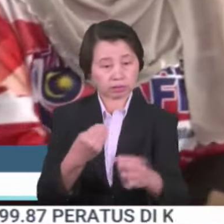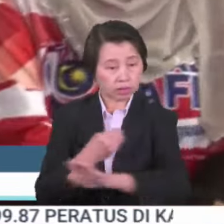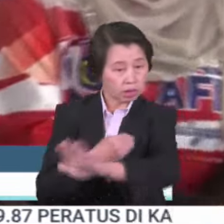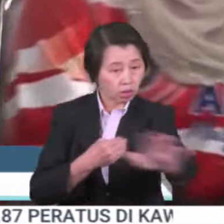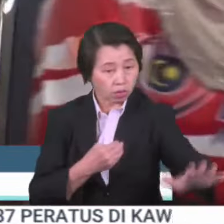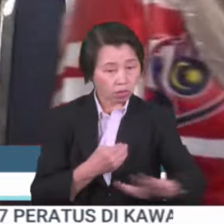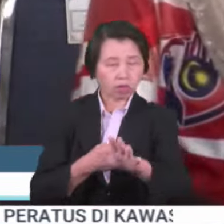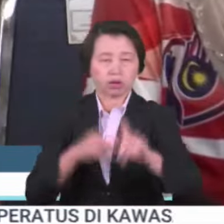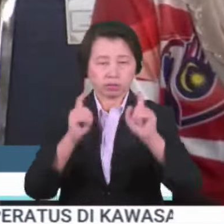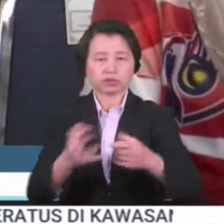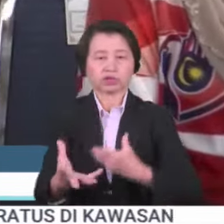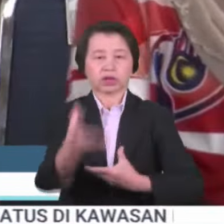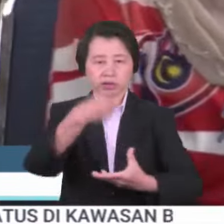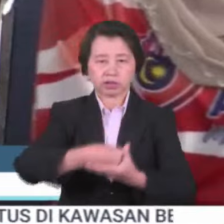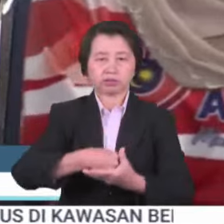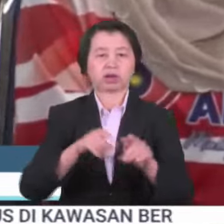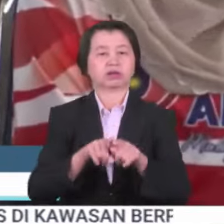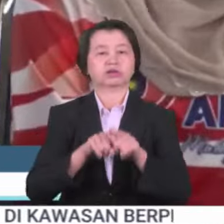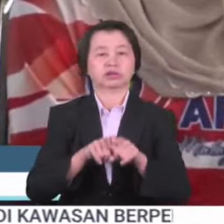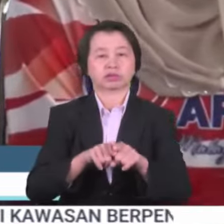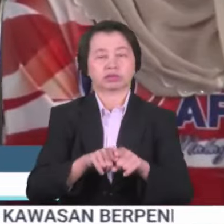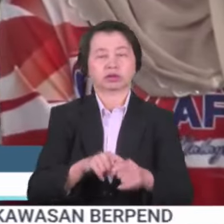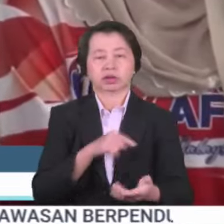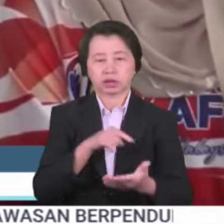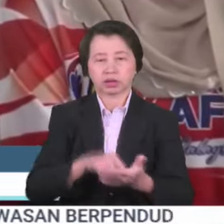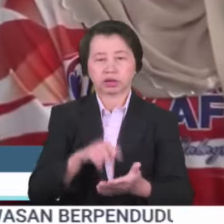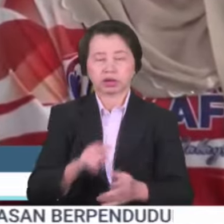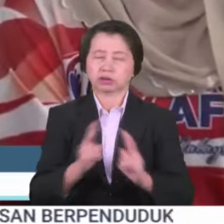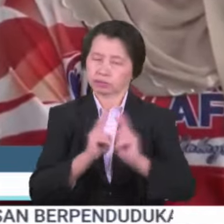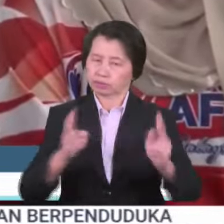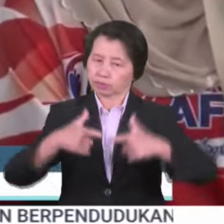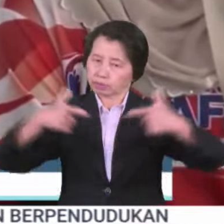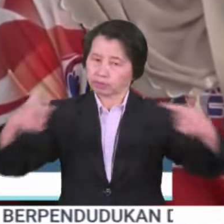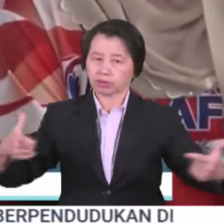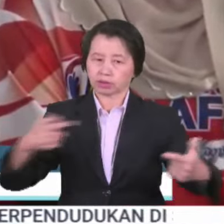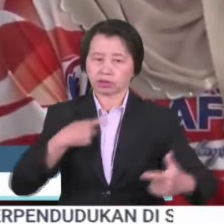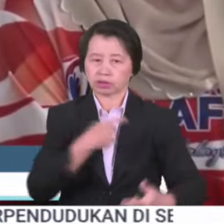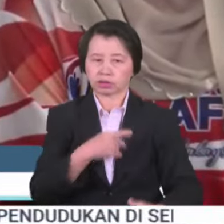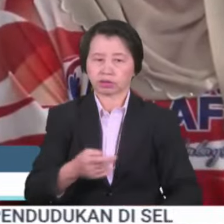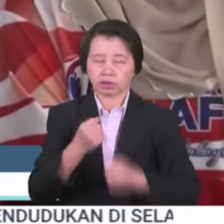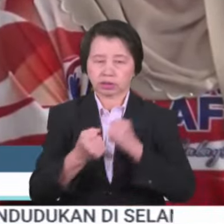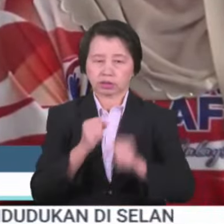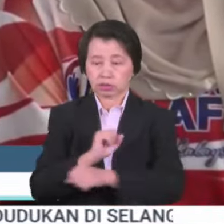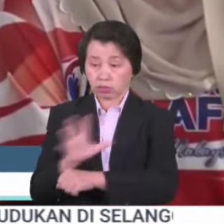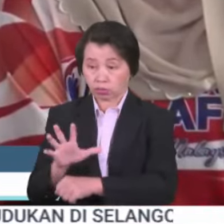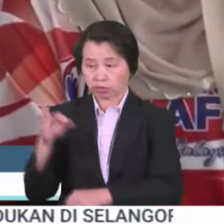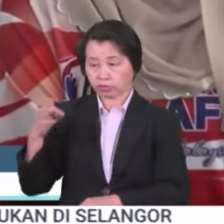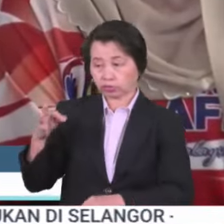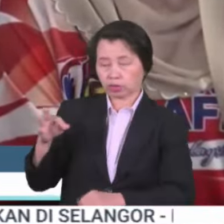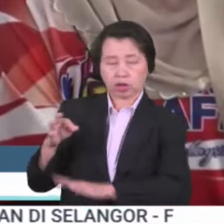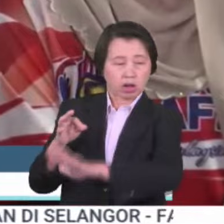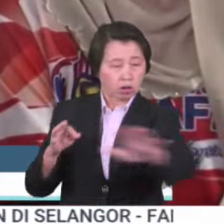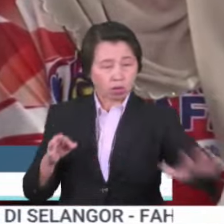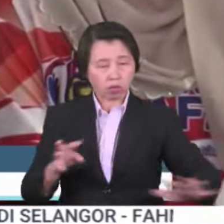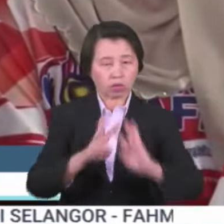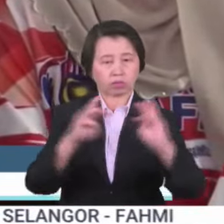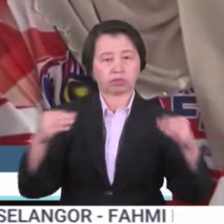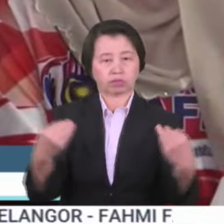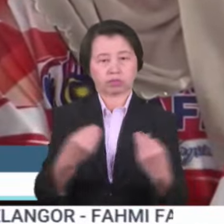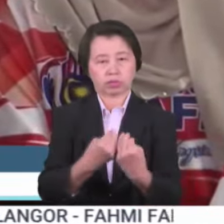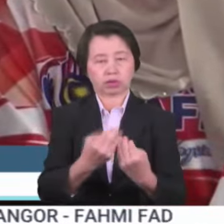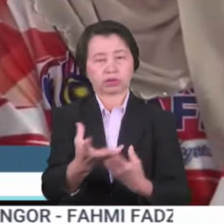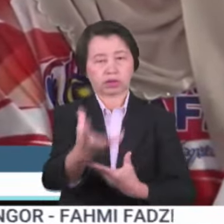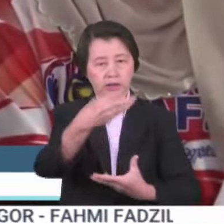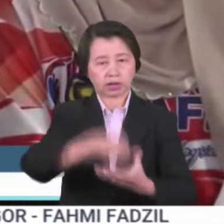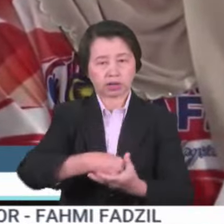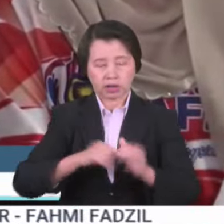keseluruhan perlu terlibat sama. Dan saya ingat ini lesson learn yang paling besar ketika COVID-19, bagaimana semua masyarakat participate dan